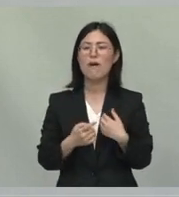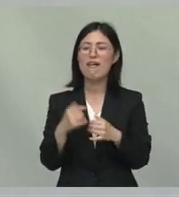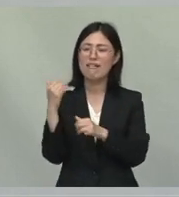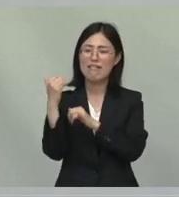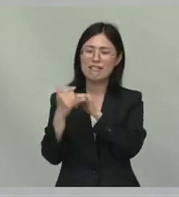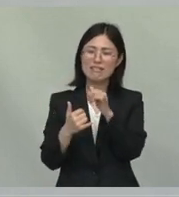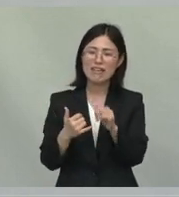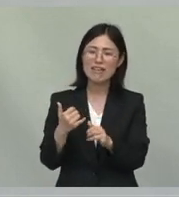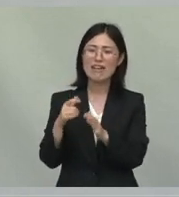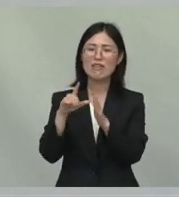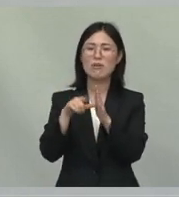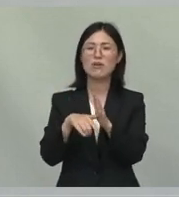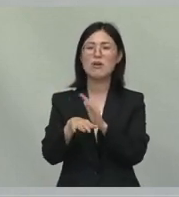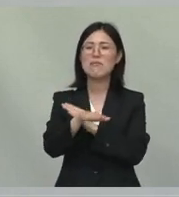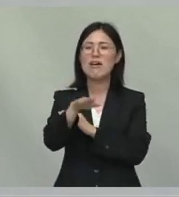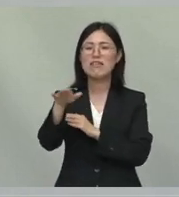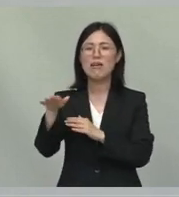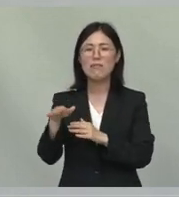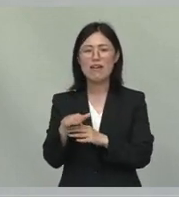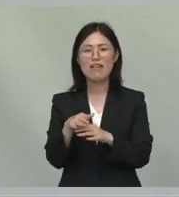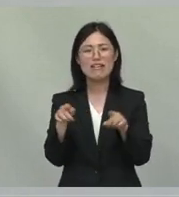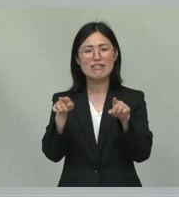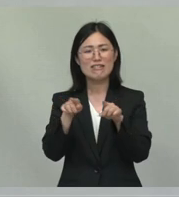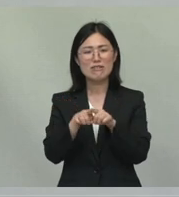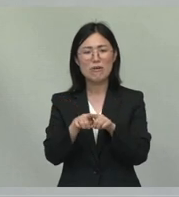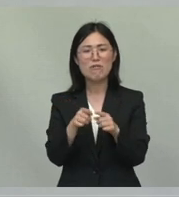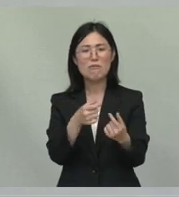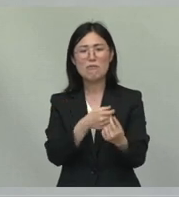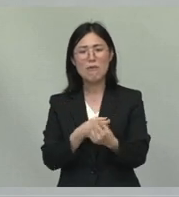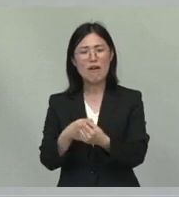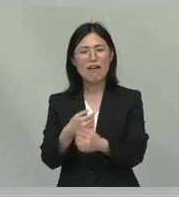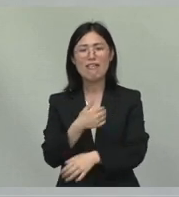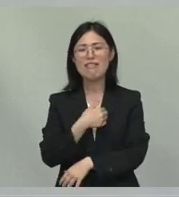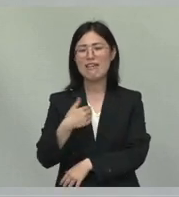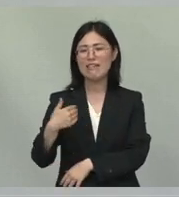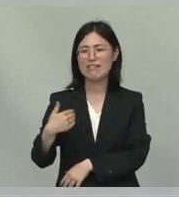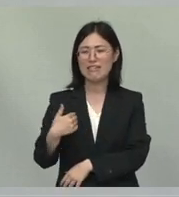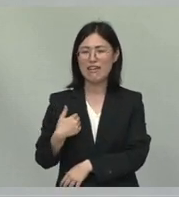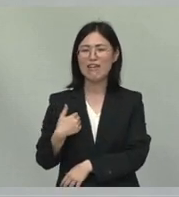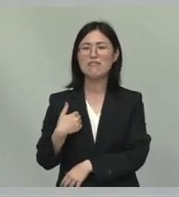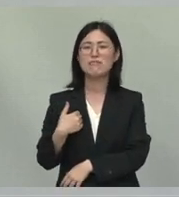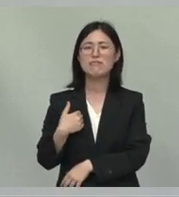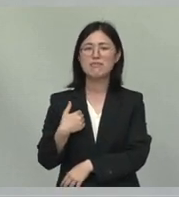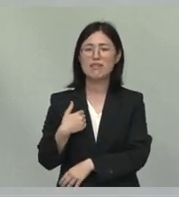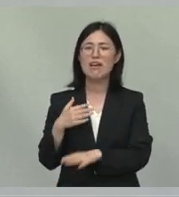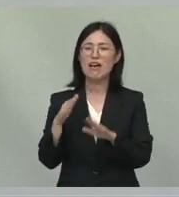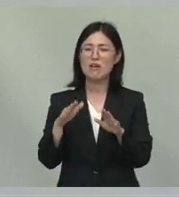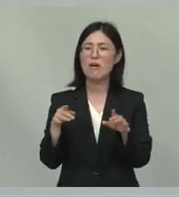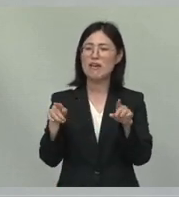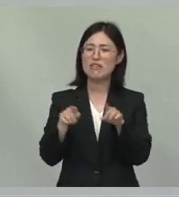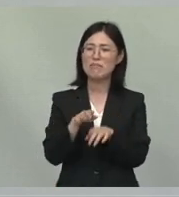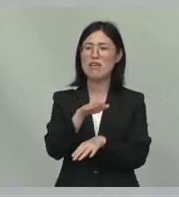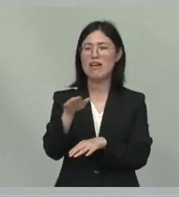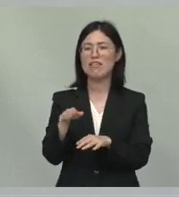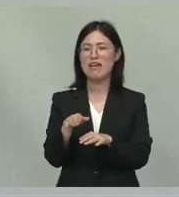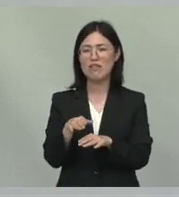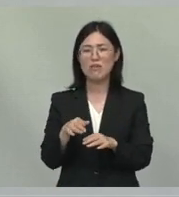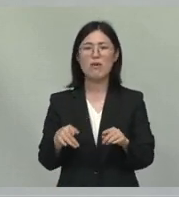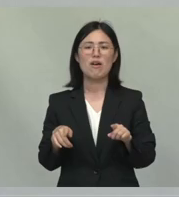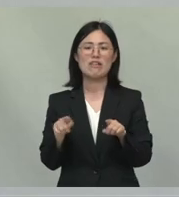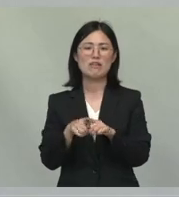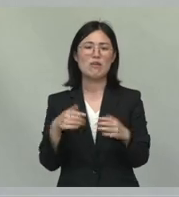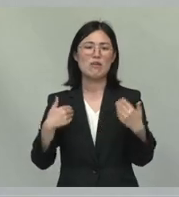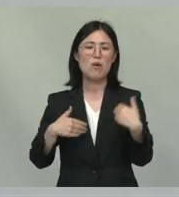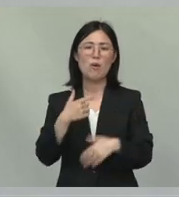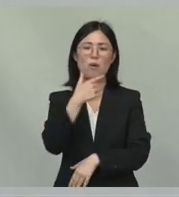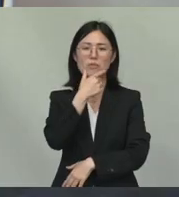をみんなで迎えることができた喜びを、今日皆さんと共に分かち合いたいと思っております